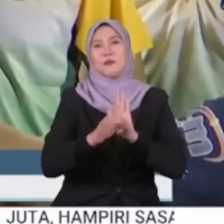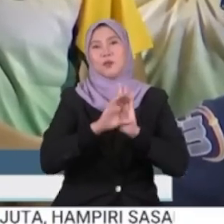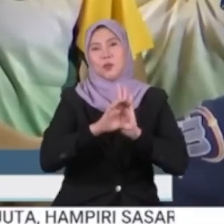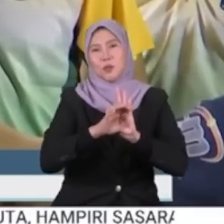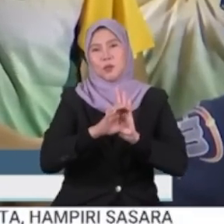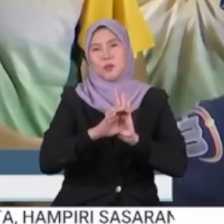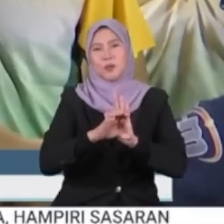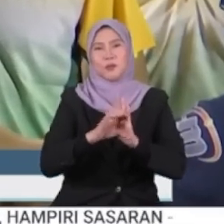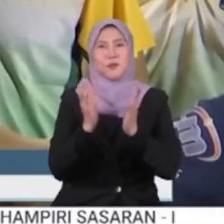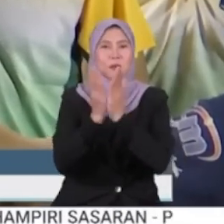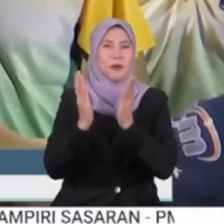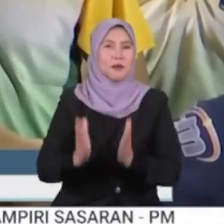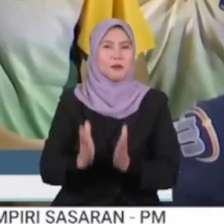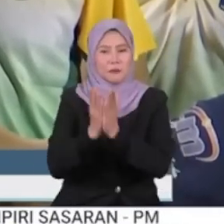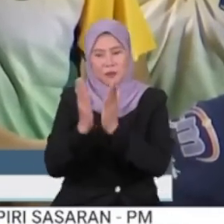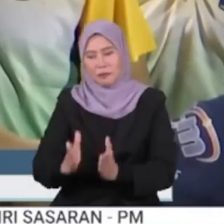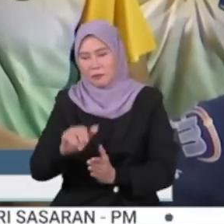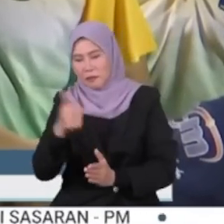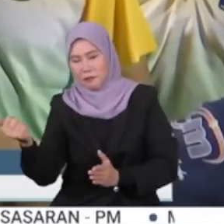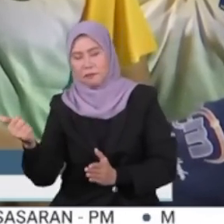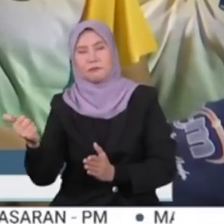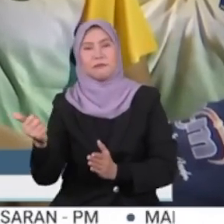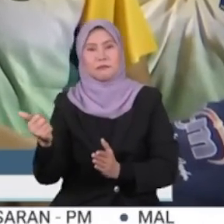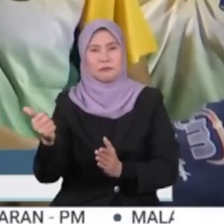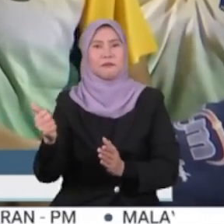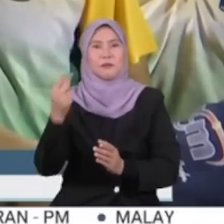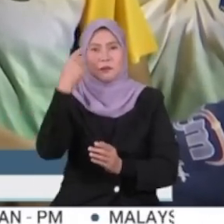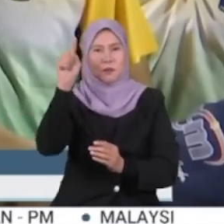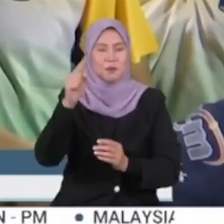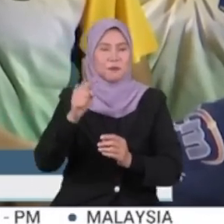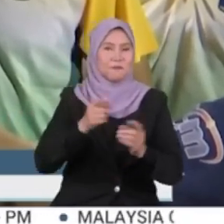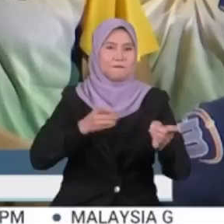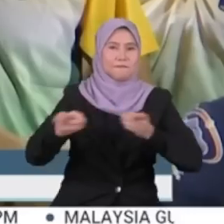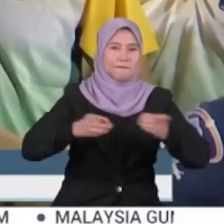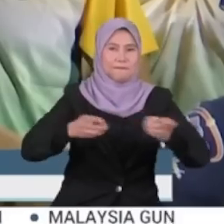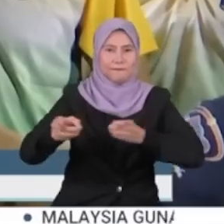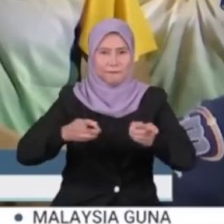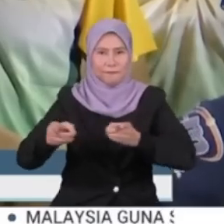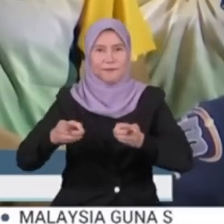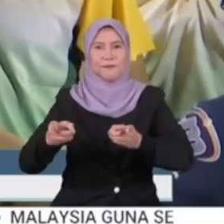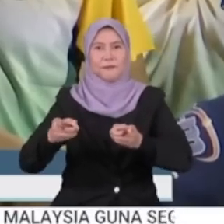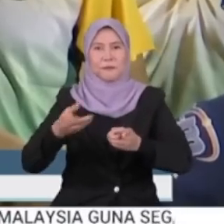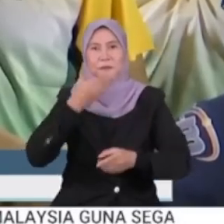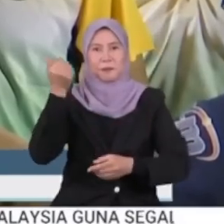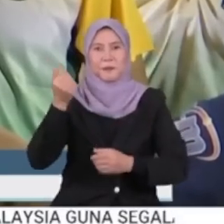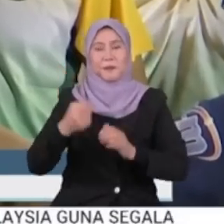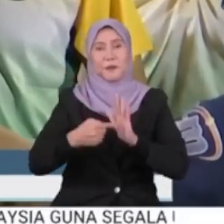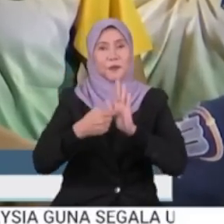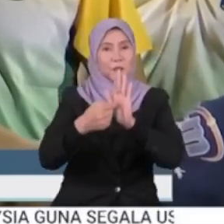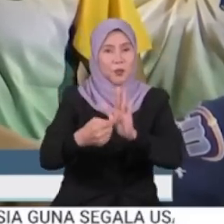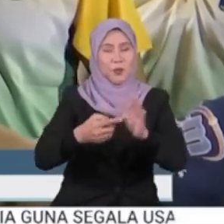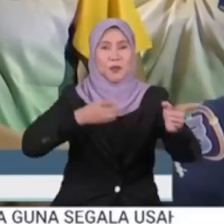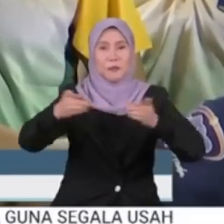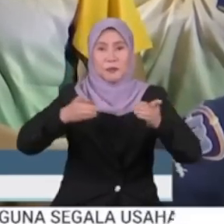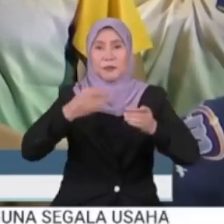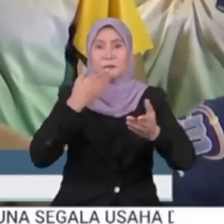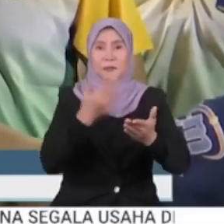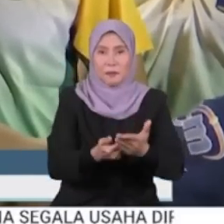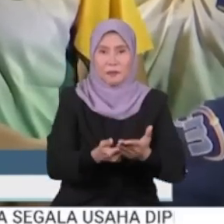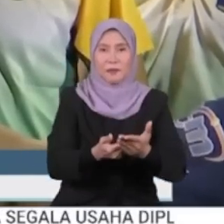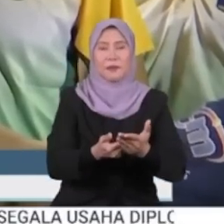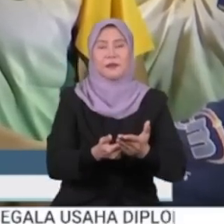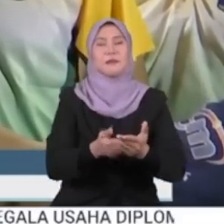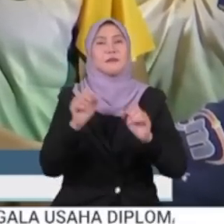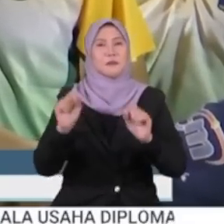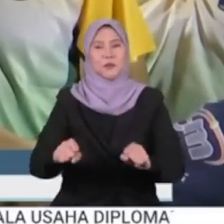contoh kepada pelajar-pelajar yang lain untuk meningkatkan disiplin. Kalau kita tunjukkan disiplin yang baik,